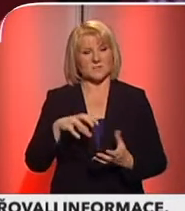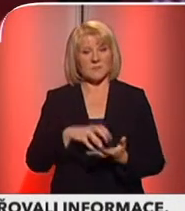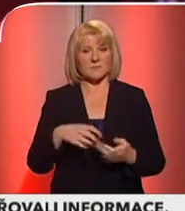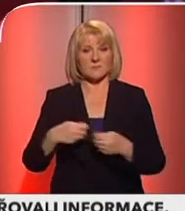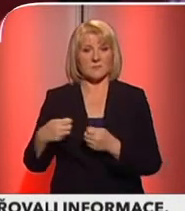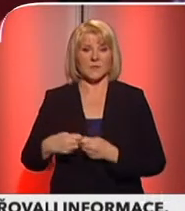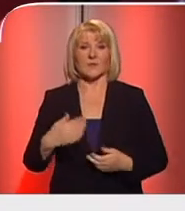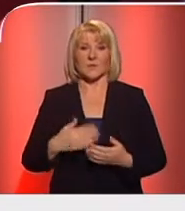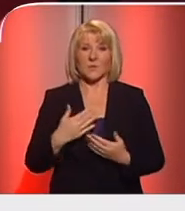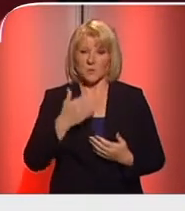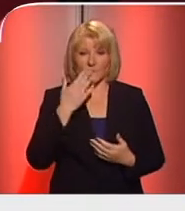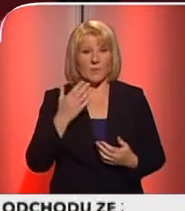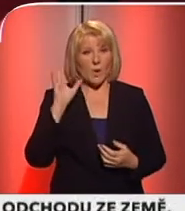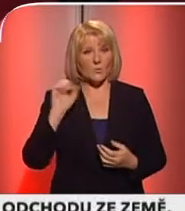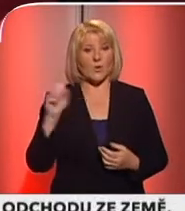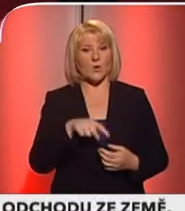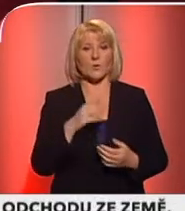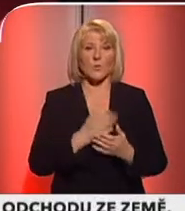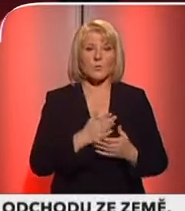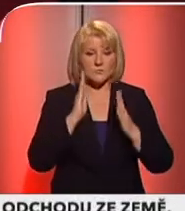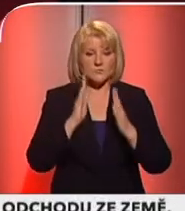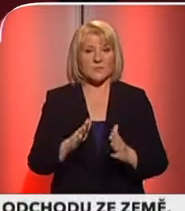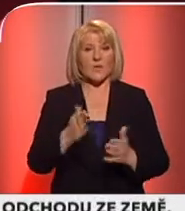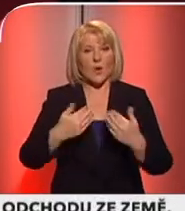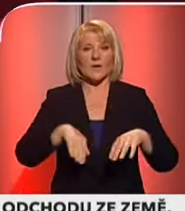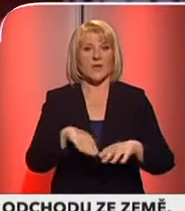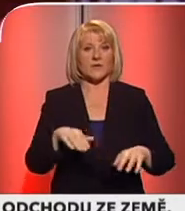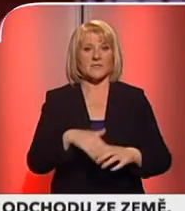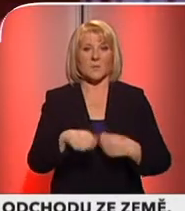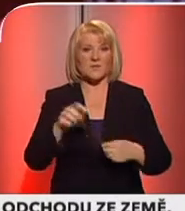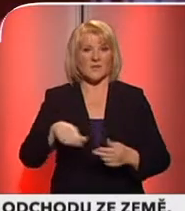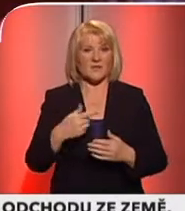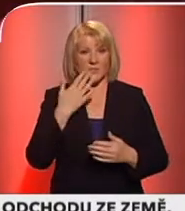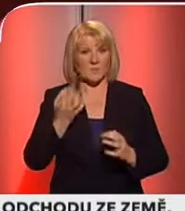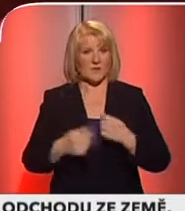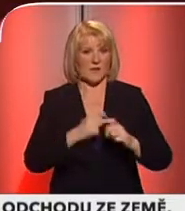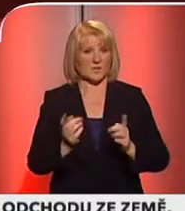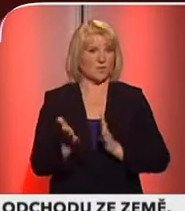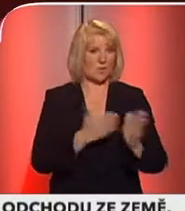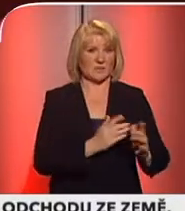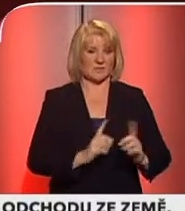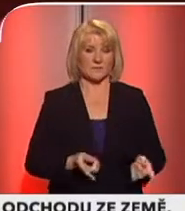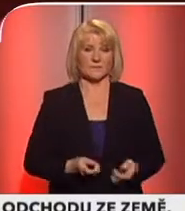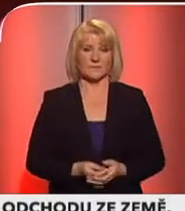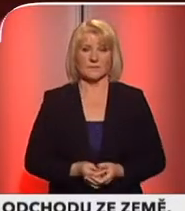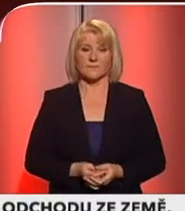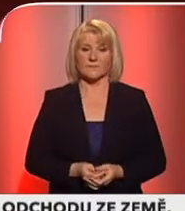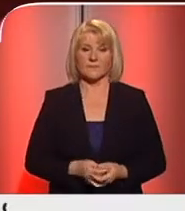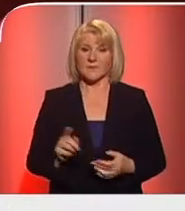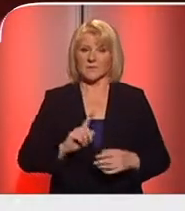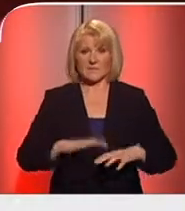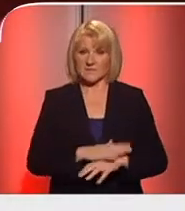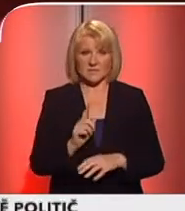České republice teď od té svojí role a od toho poslání? No, já si myslím, že se neodchylují. Víte, to, že